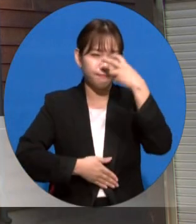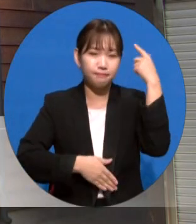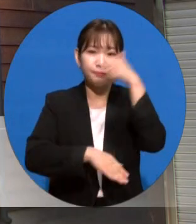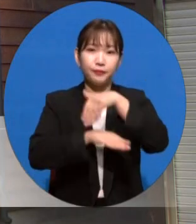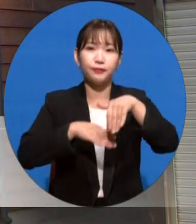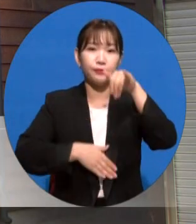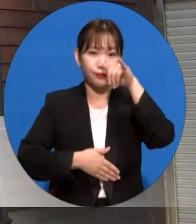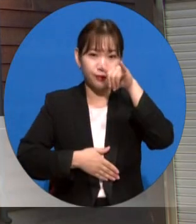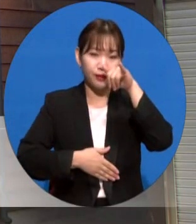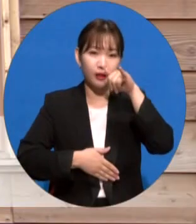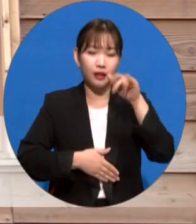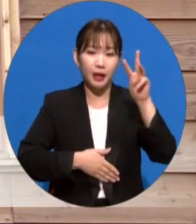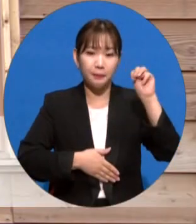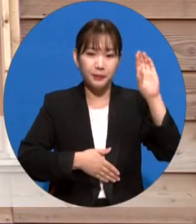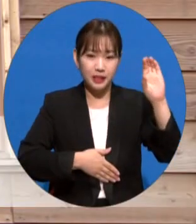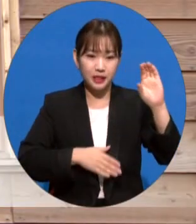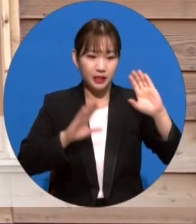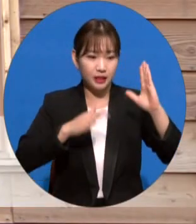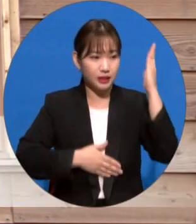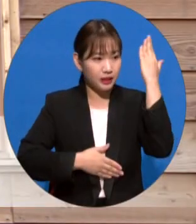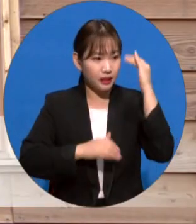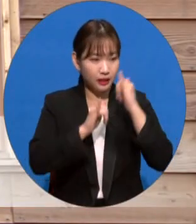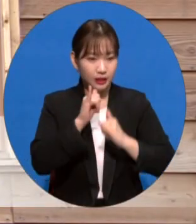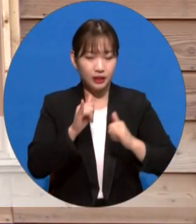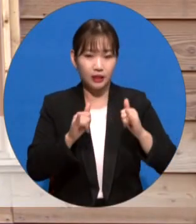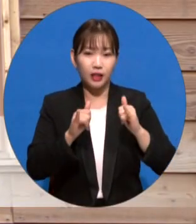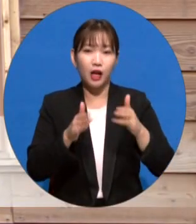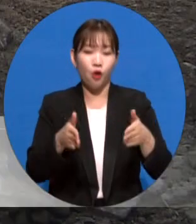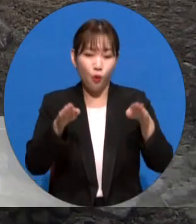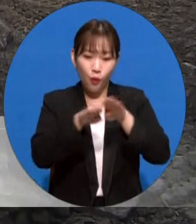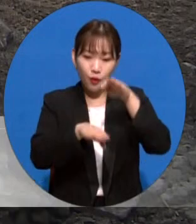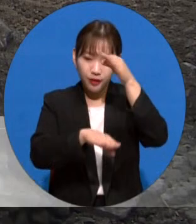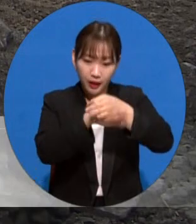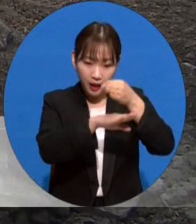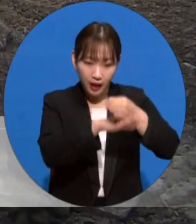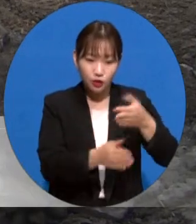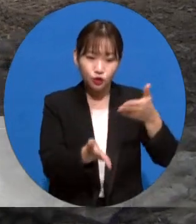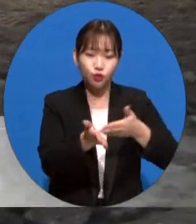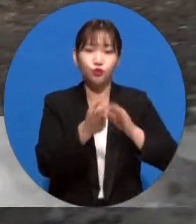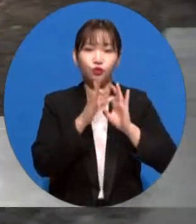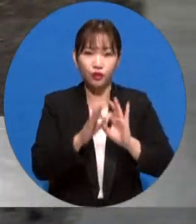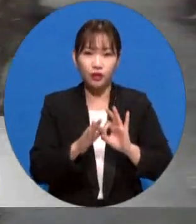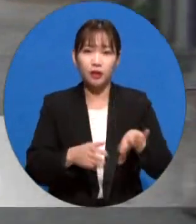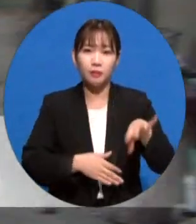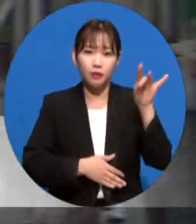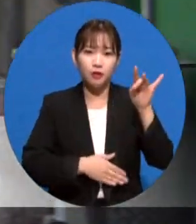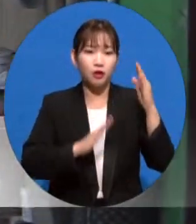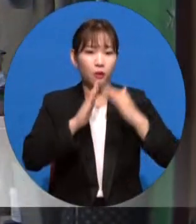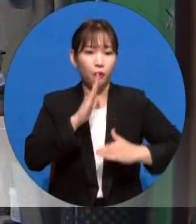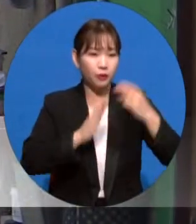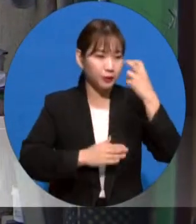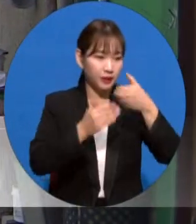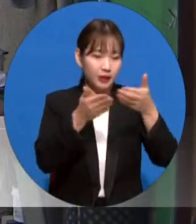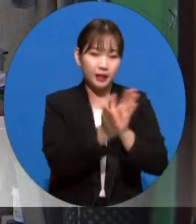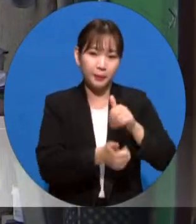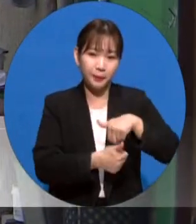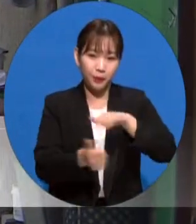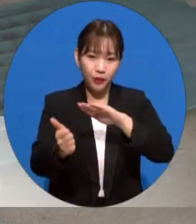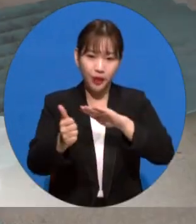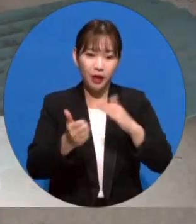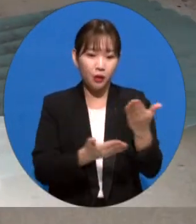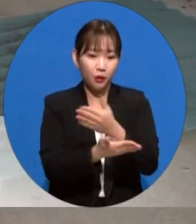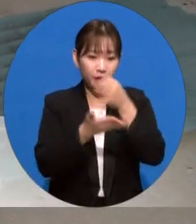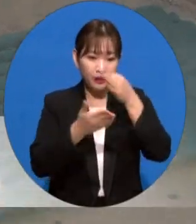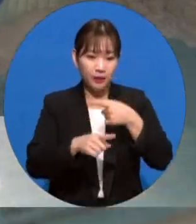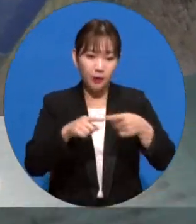예정돼 있으며 MBC의 근대 역사공간 건축물 매입 의혹 보도와 관련해 우선 공직조사팀을 투입해